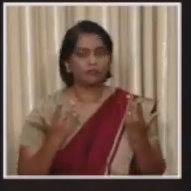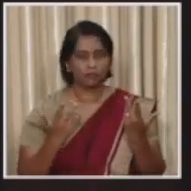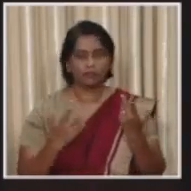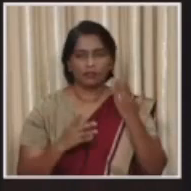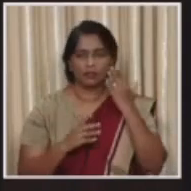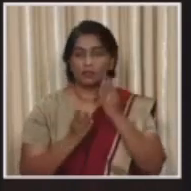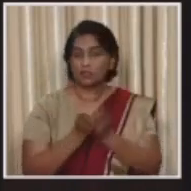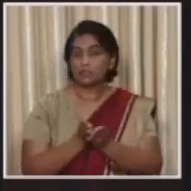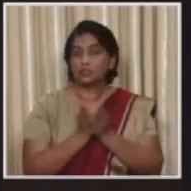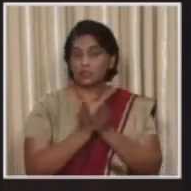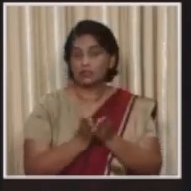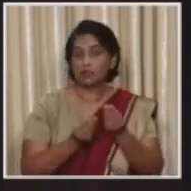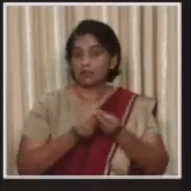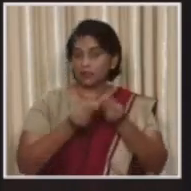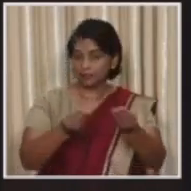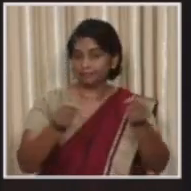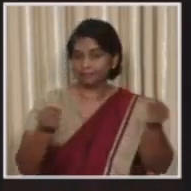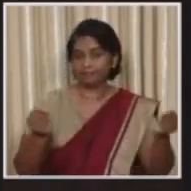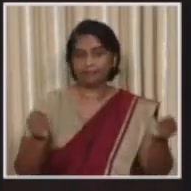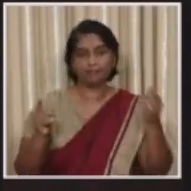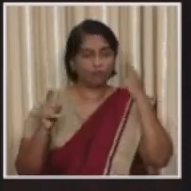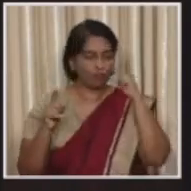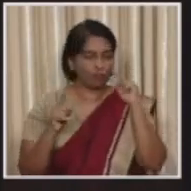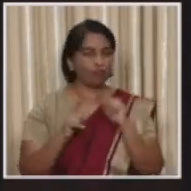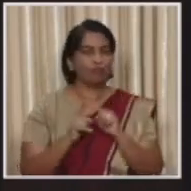සම්පත් බෙදී යෑම් පිළිබඳව